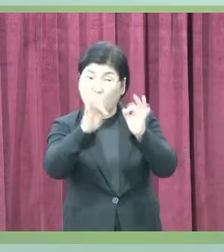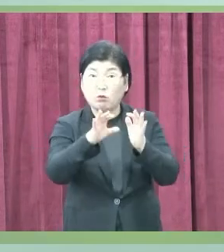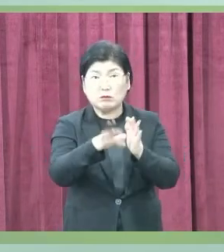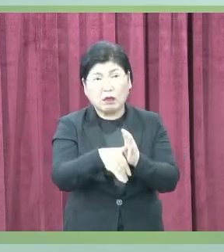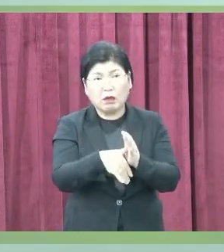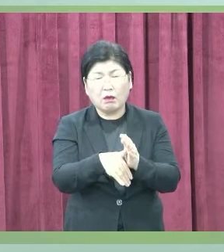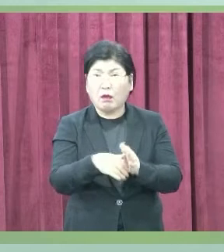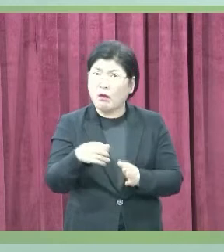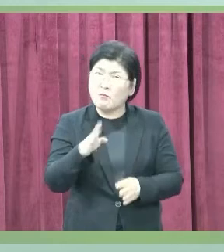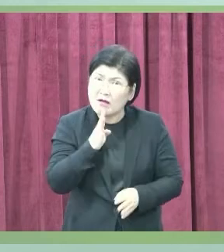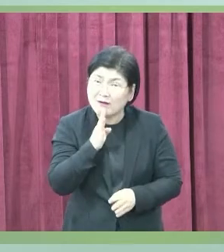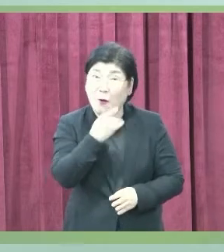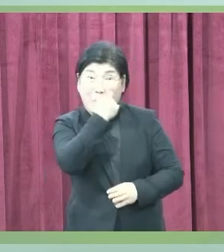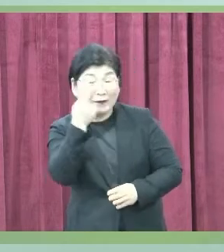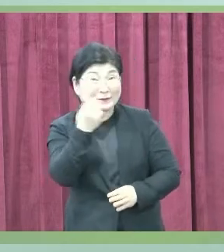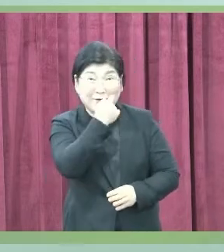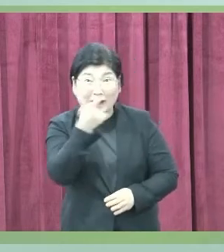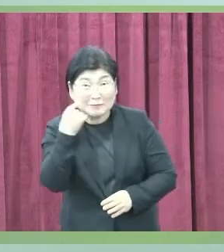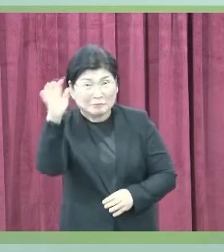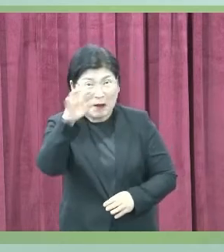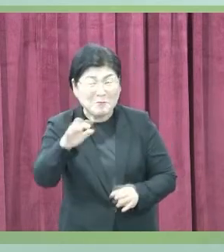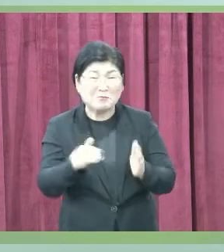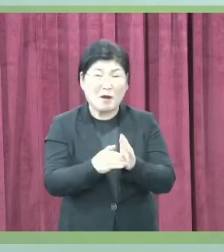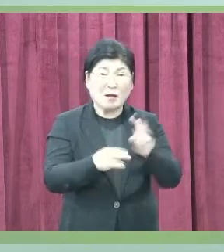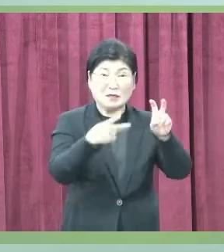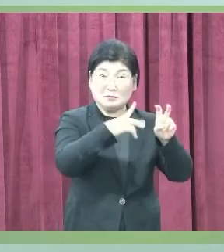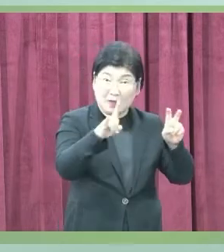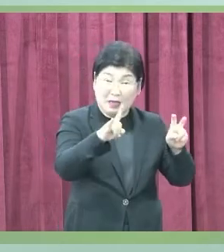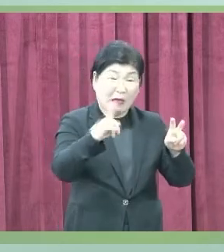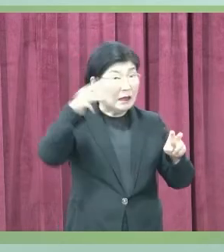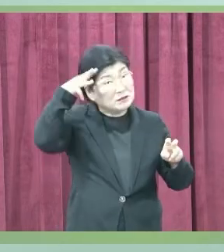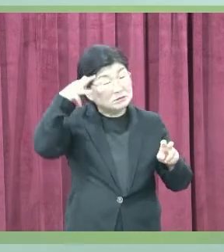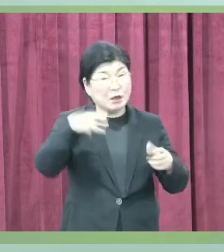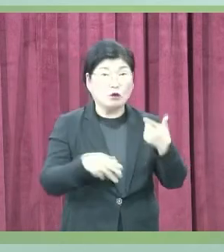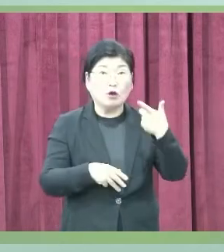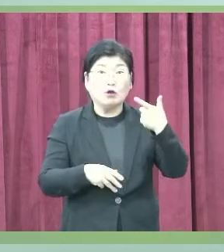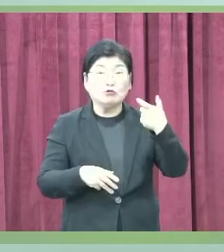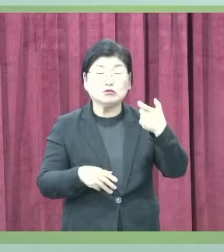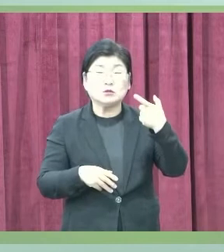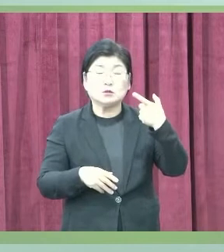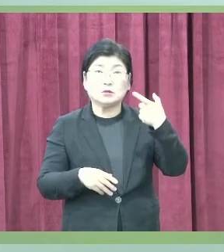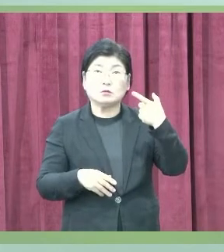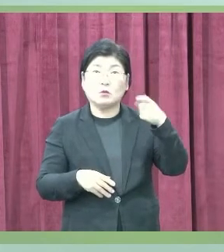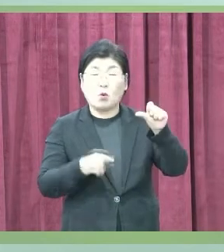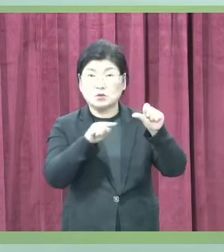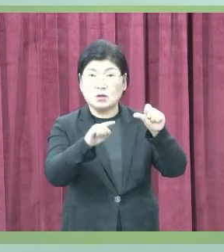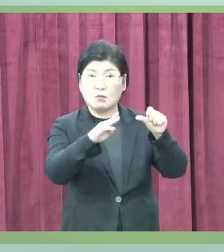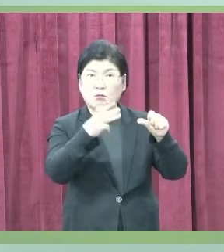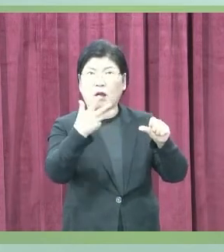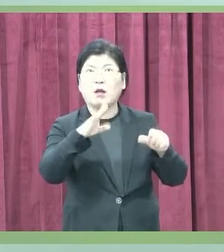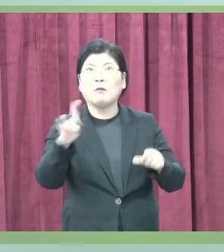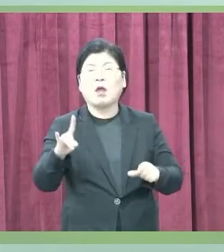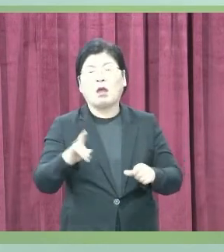몇 번을 확인을 했는데, 20대에서 치매가 장애인 비장애인 65.8배, 이렇게 차이가 나요.